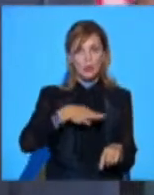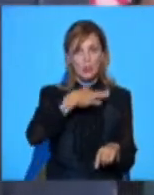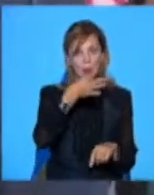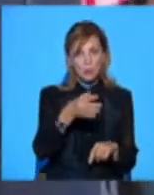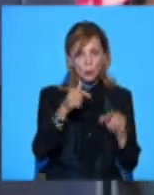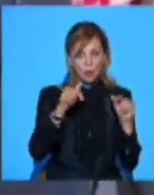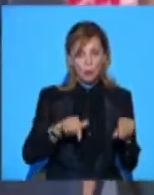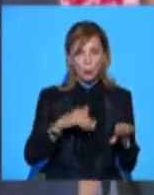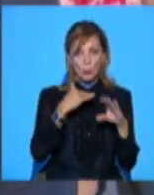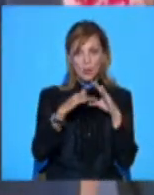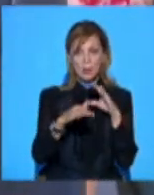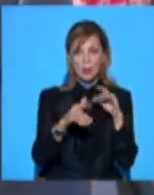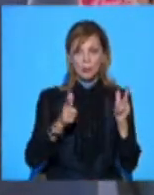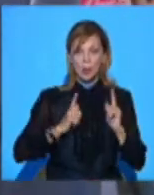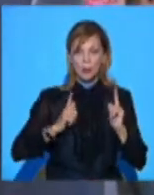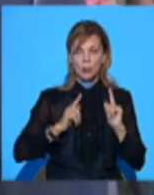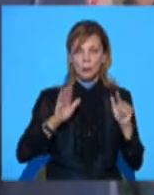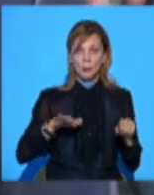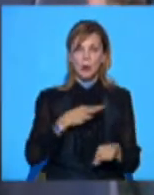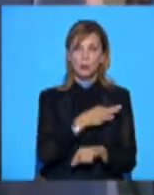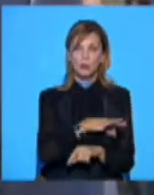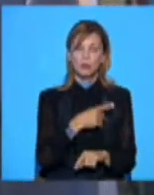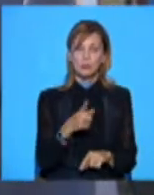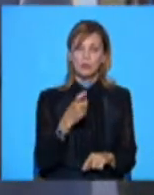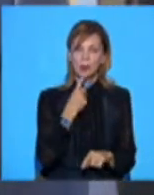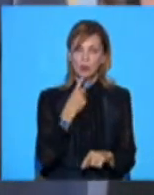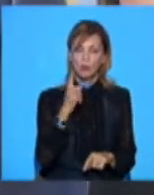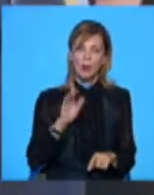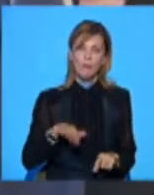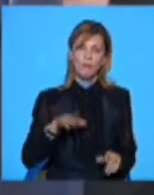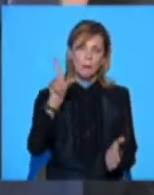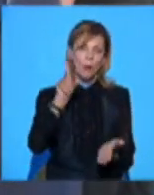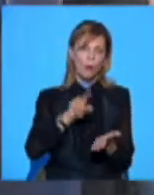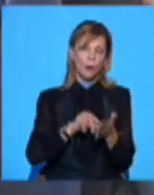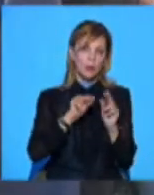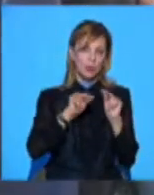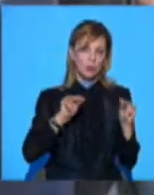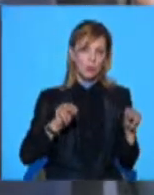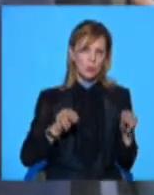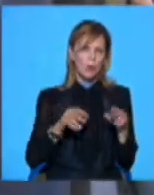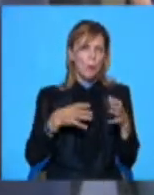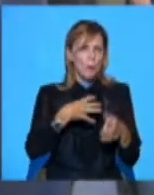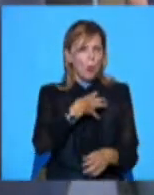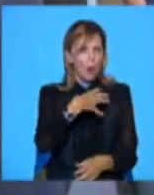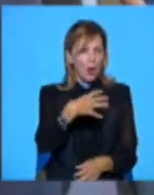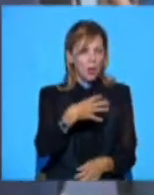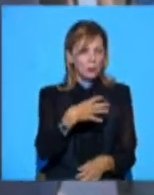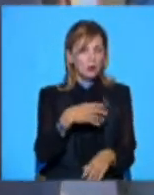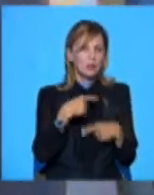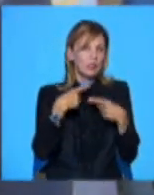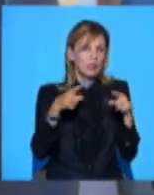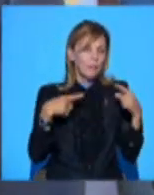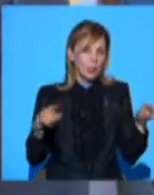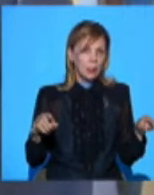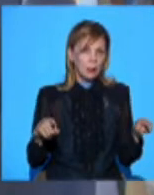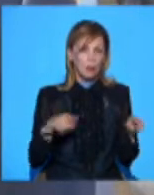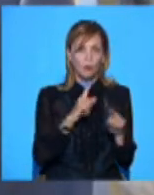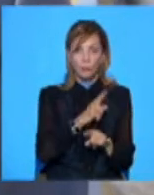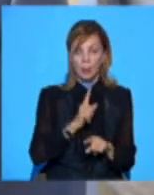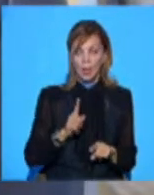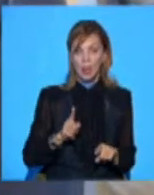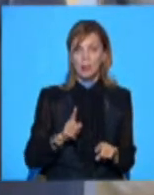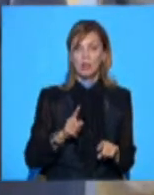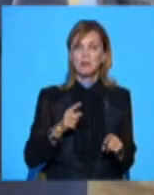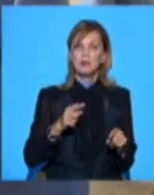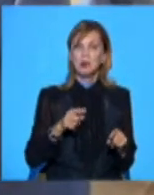această cale că îi așteptăm la Universitatea din Craiova, avem o ofertă educațională extrem de bogată, extrem de diversă, fiecare își va